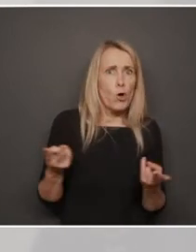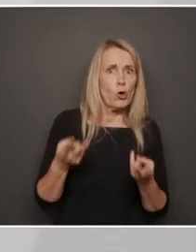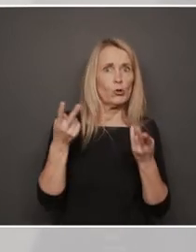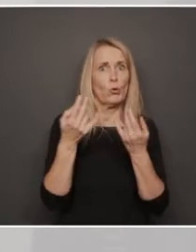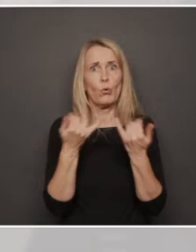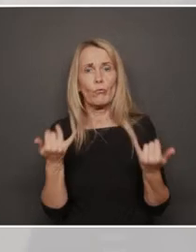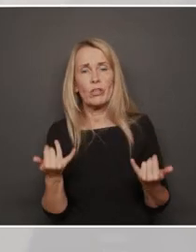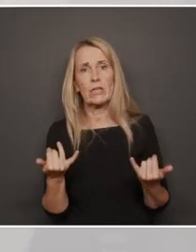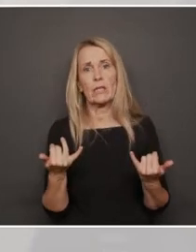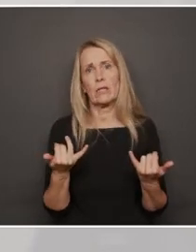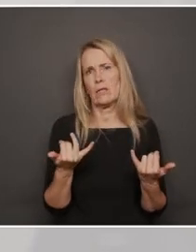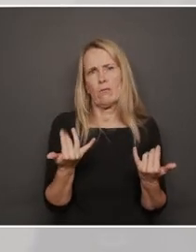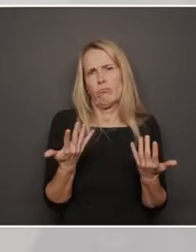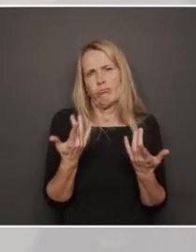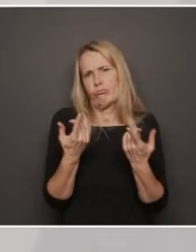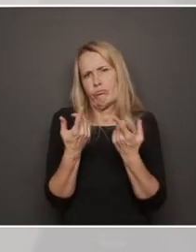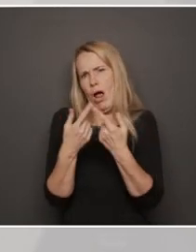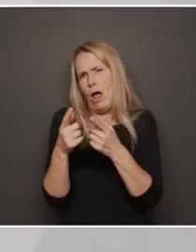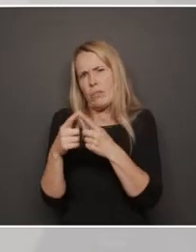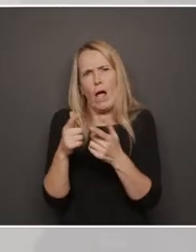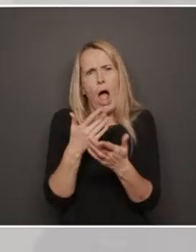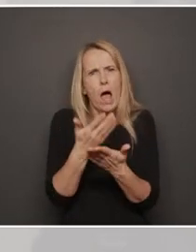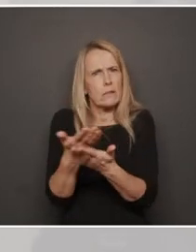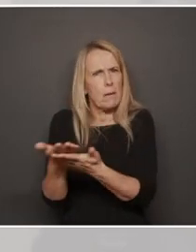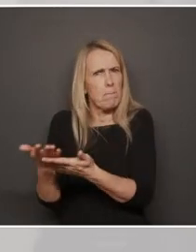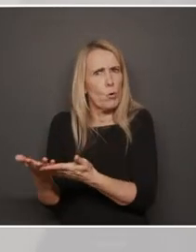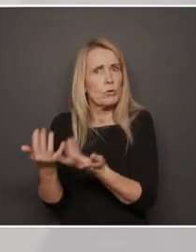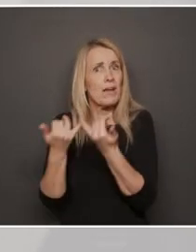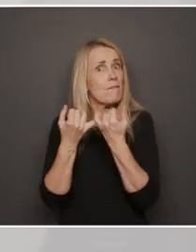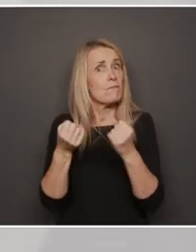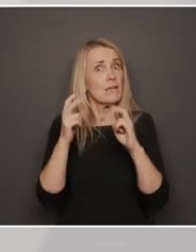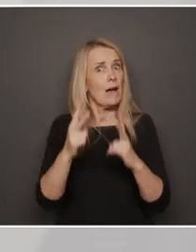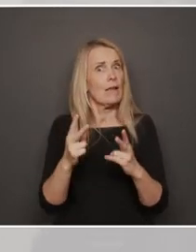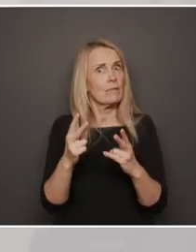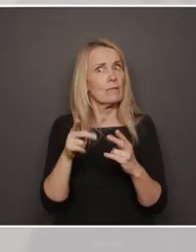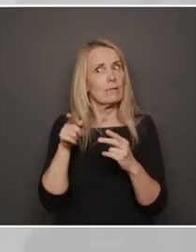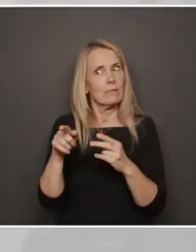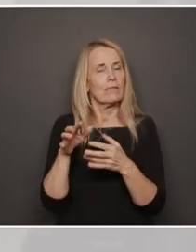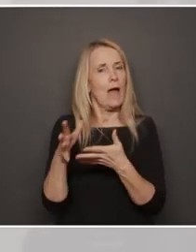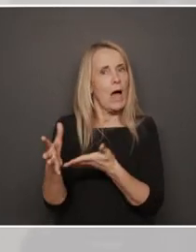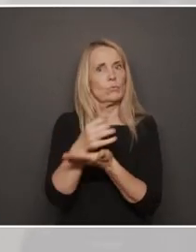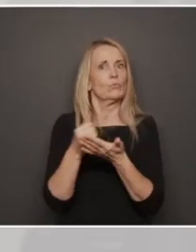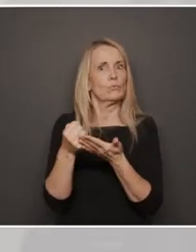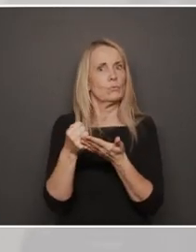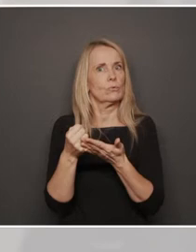ja, oder sonstigen Angeboten, die man in diesem Zusammenhang nutzen kann.